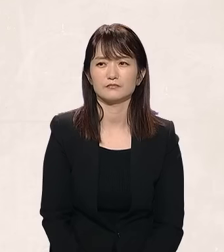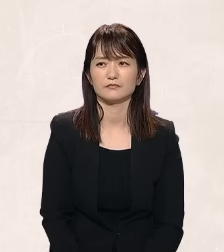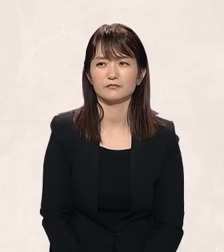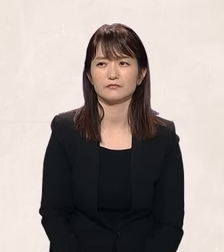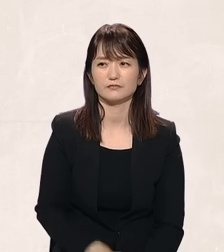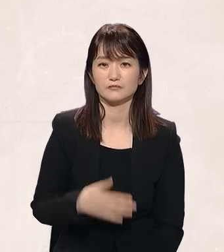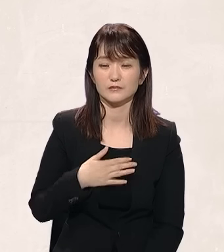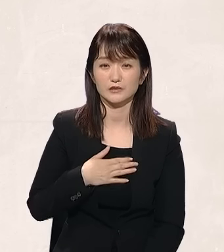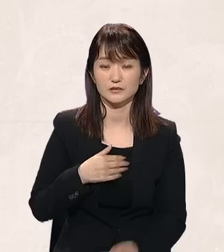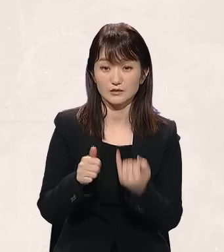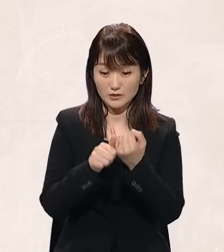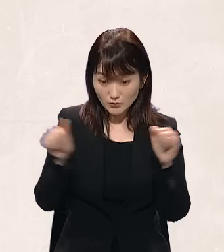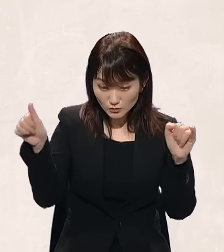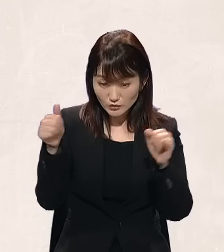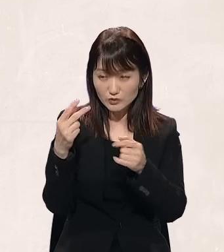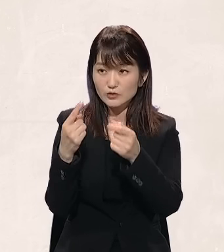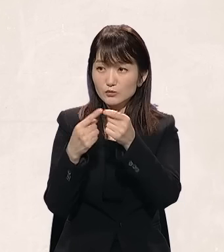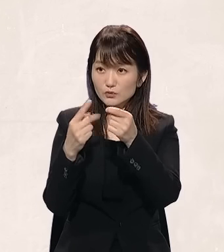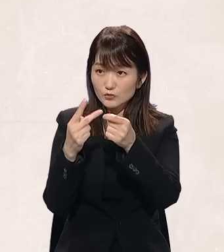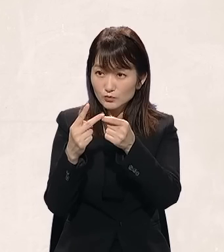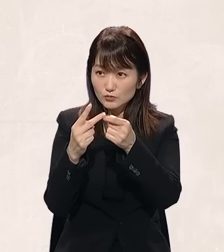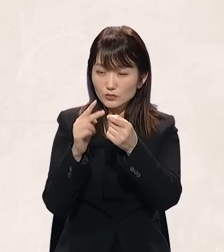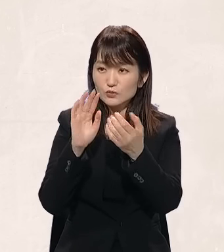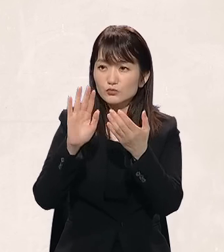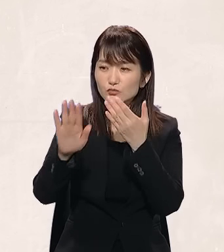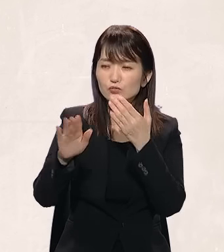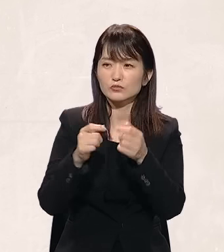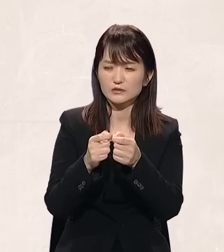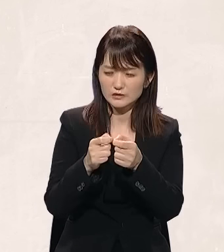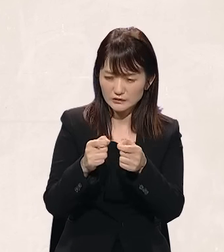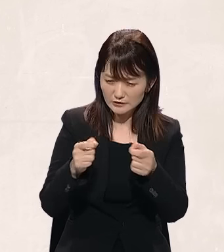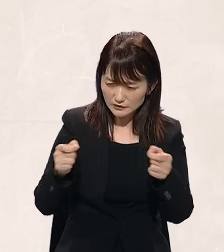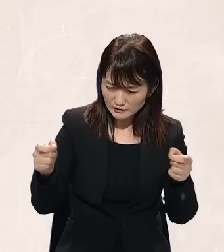저는 두 번의 이혼 후에 긴 시간 동안